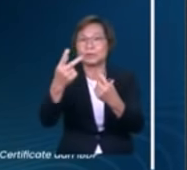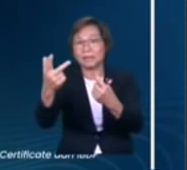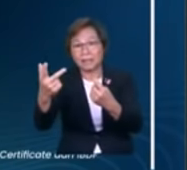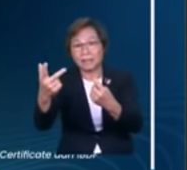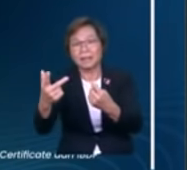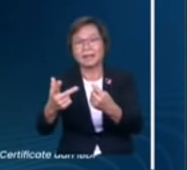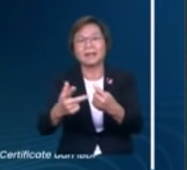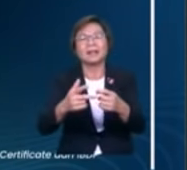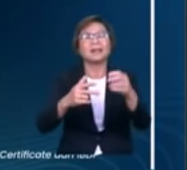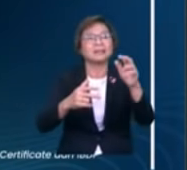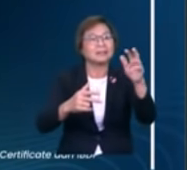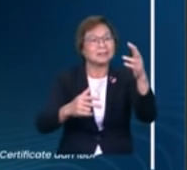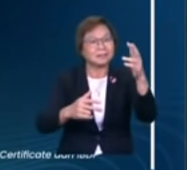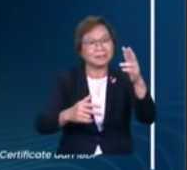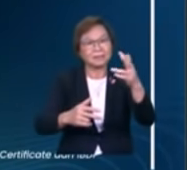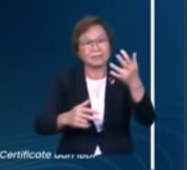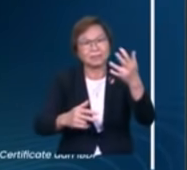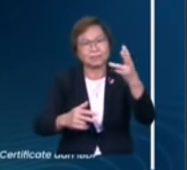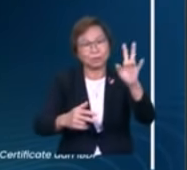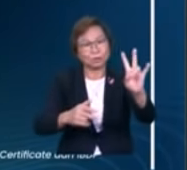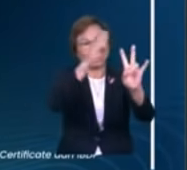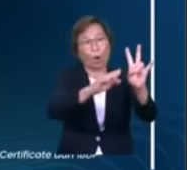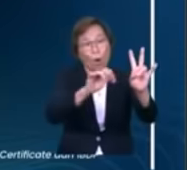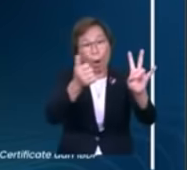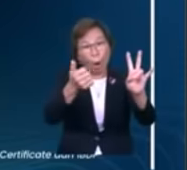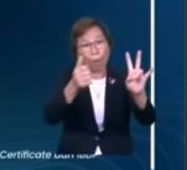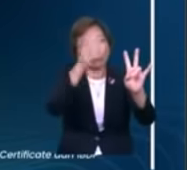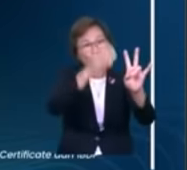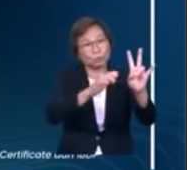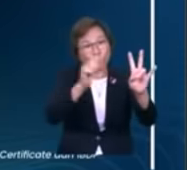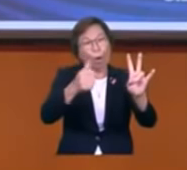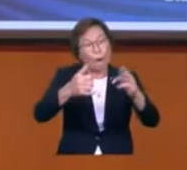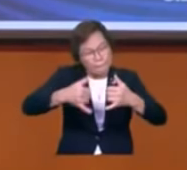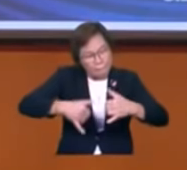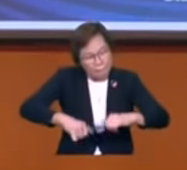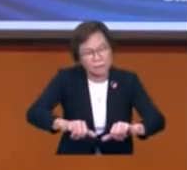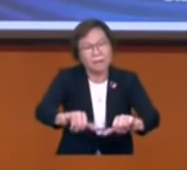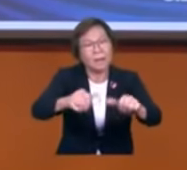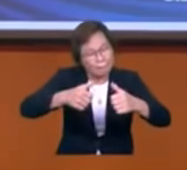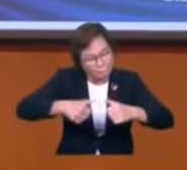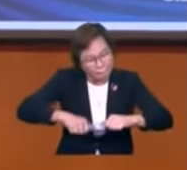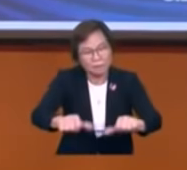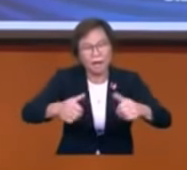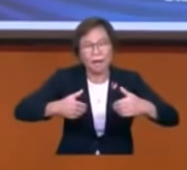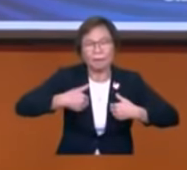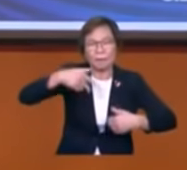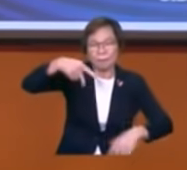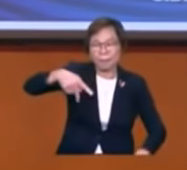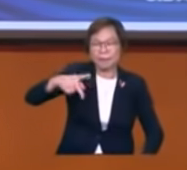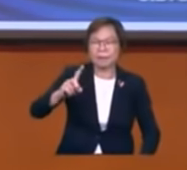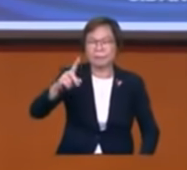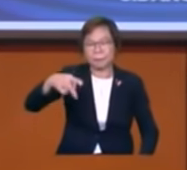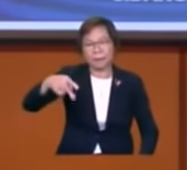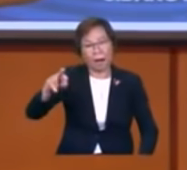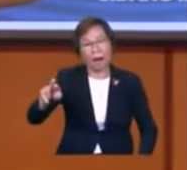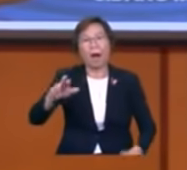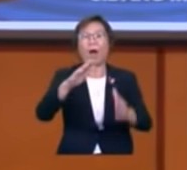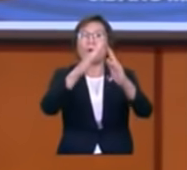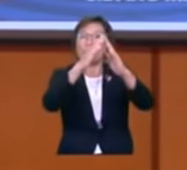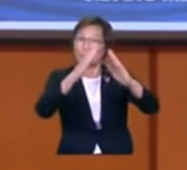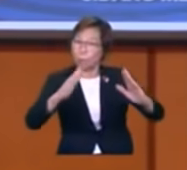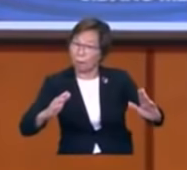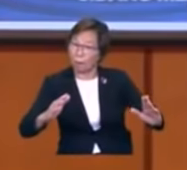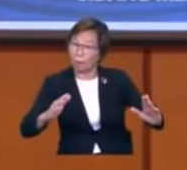31oktober masih lagi melaksanakan pdpa di rumah read itu buka tiga